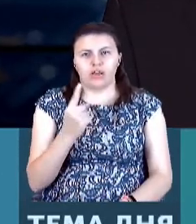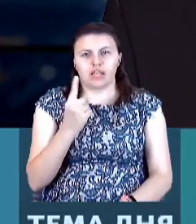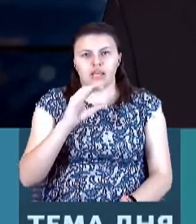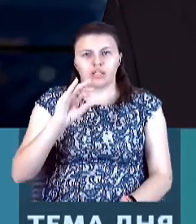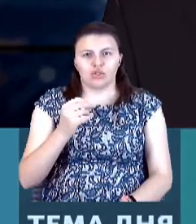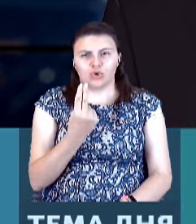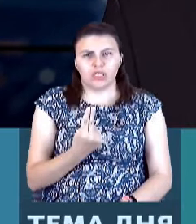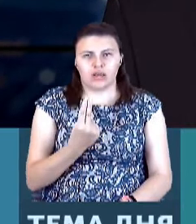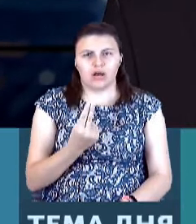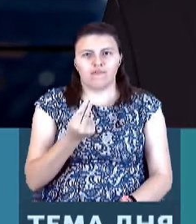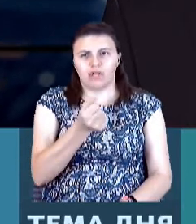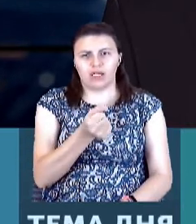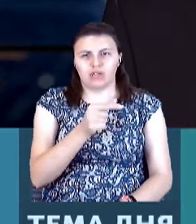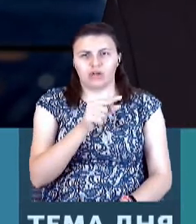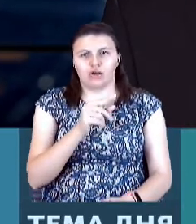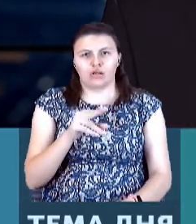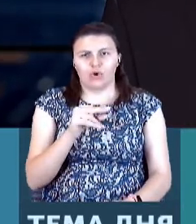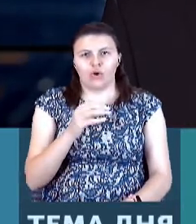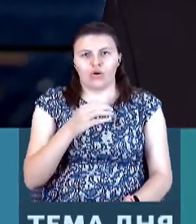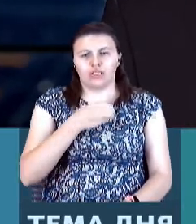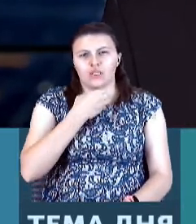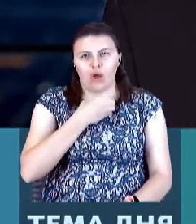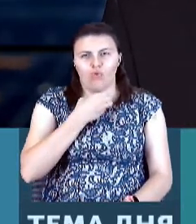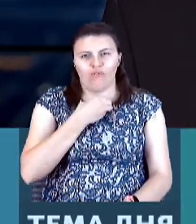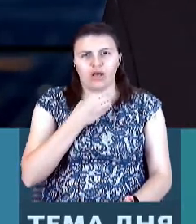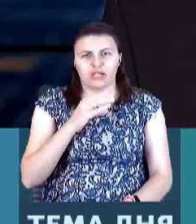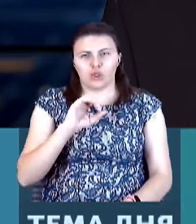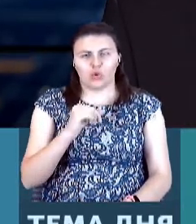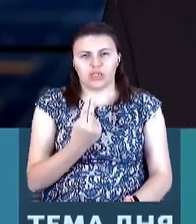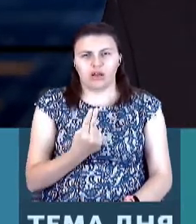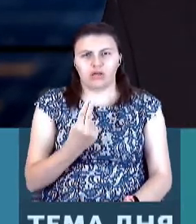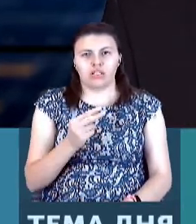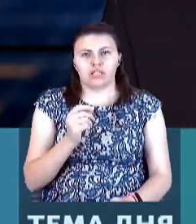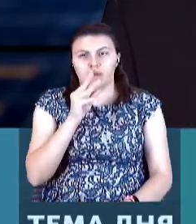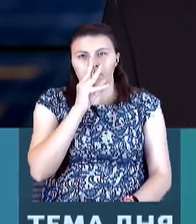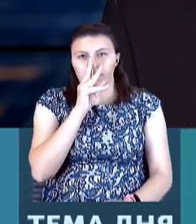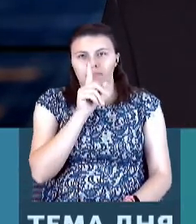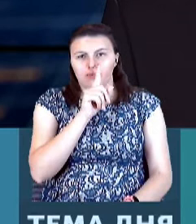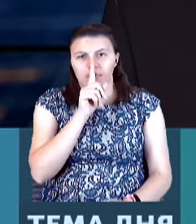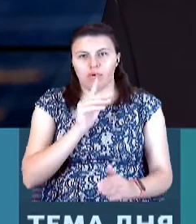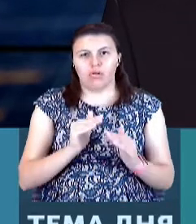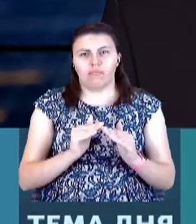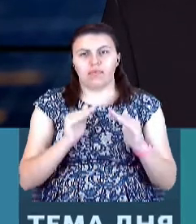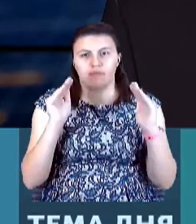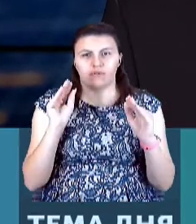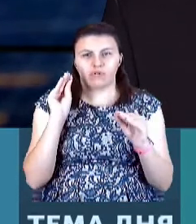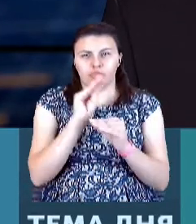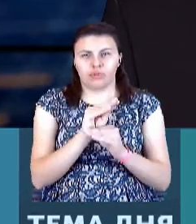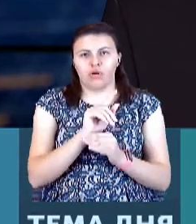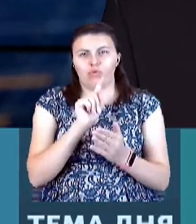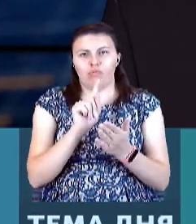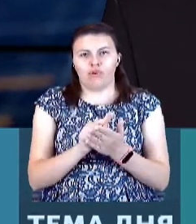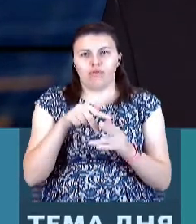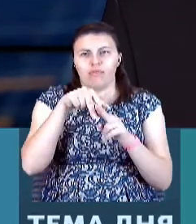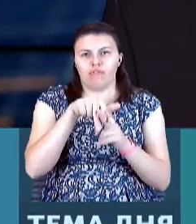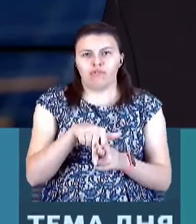внесок до фондів соціального страхування. Тобто з підвищення мінімальної заробітної плати оцей обов'язковий платіж, тобто навантаження